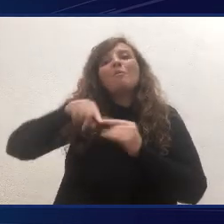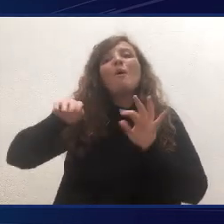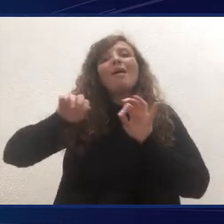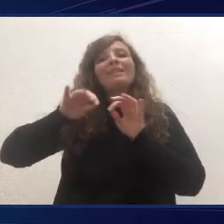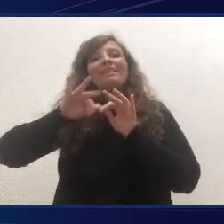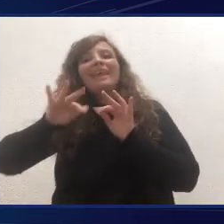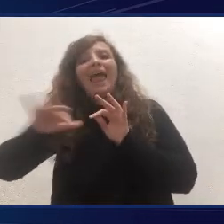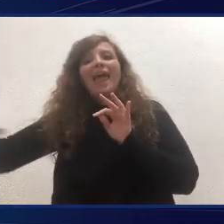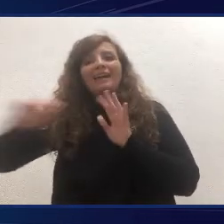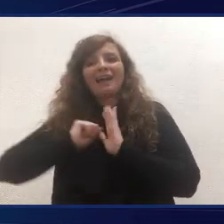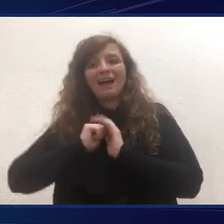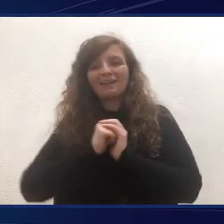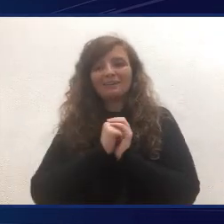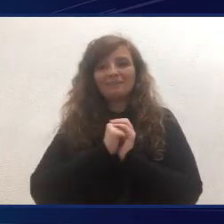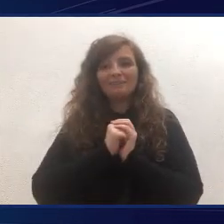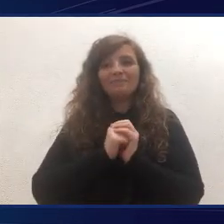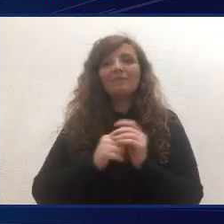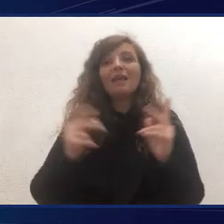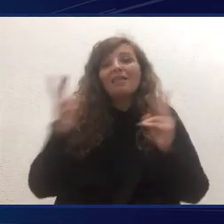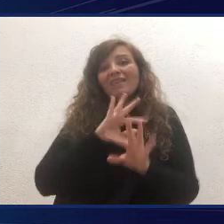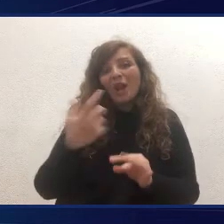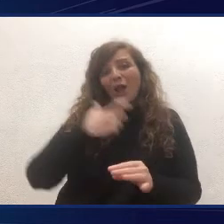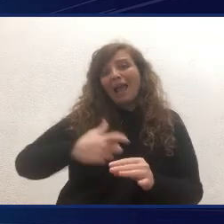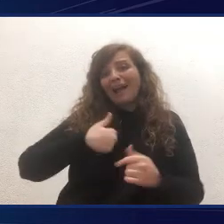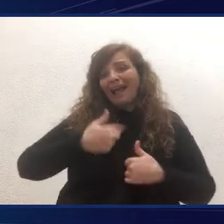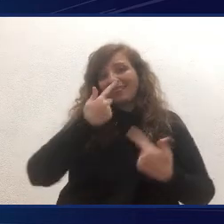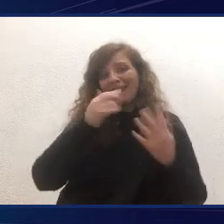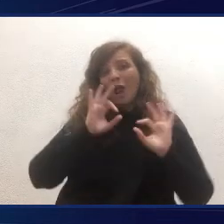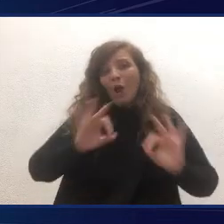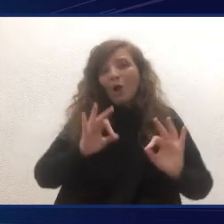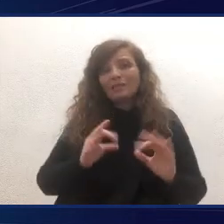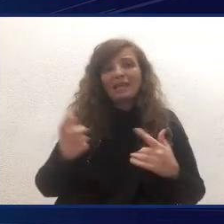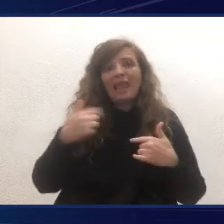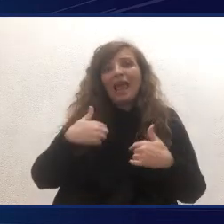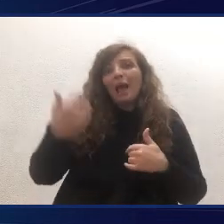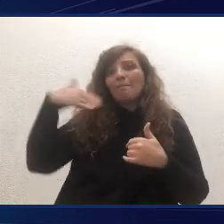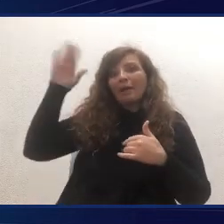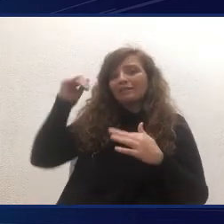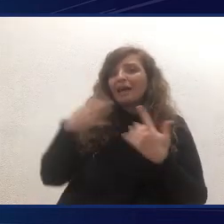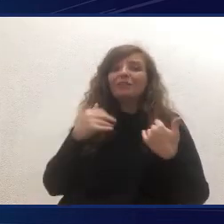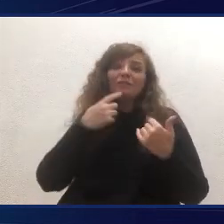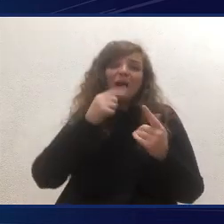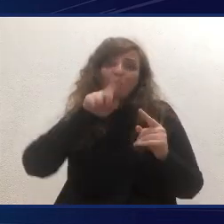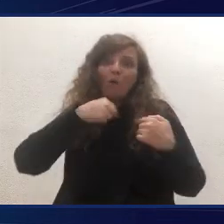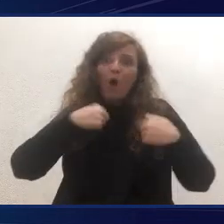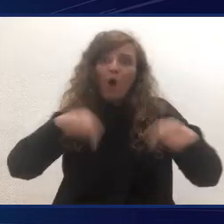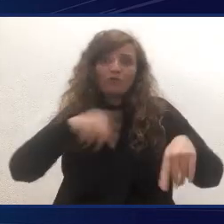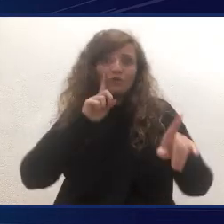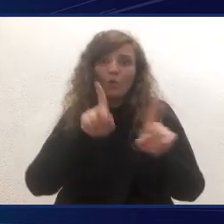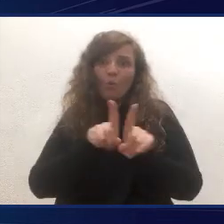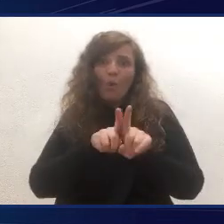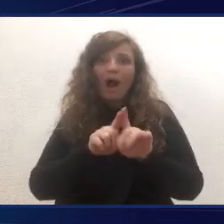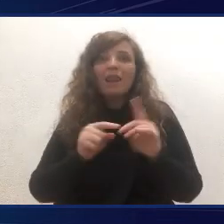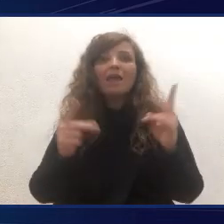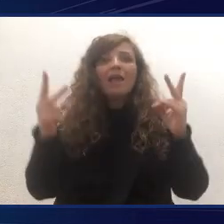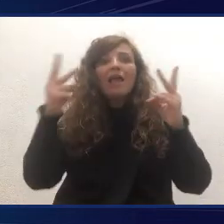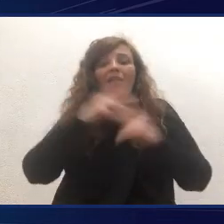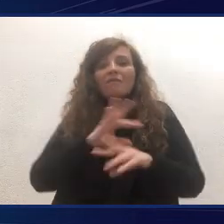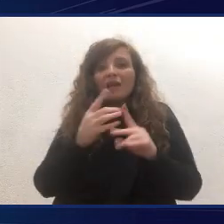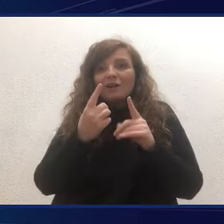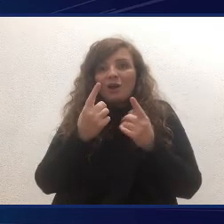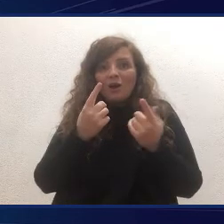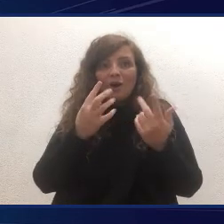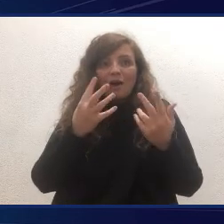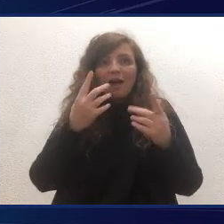le tradizioni derivanti dalla terra. Dato il mio carattere, non potevo e ancora oggi non mi sento di